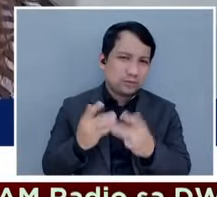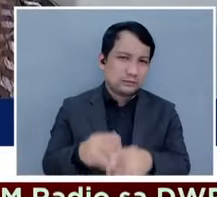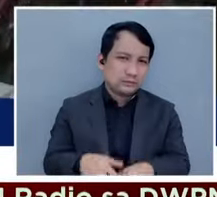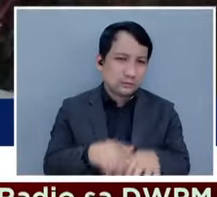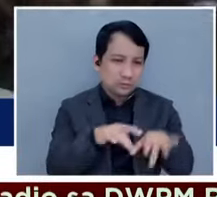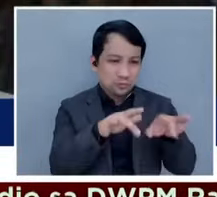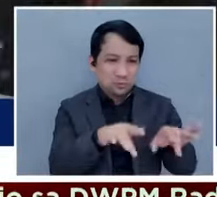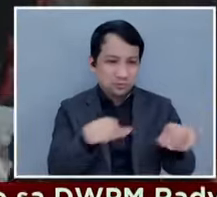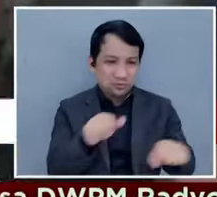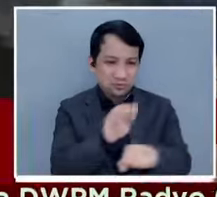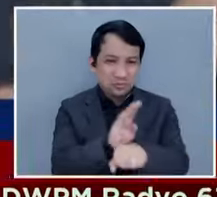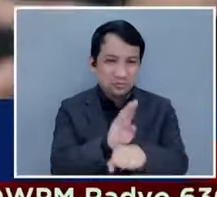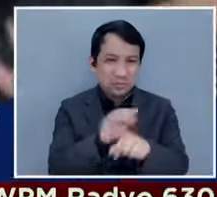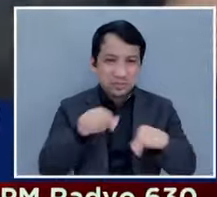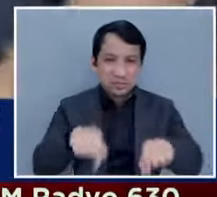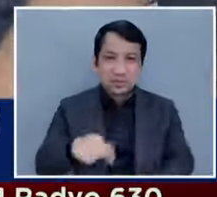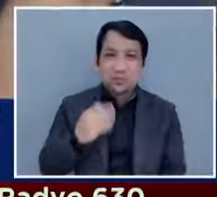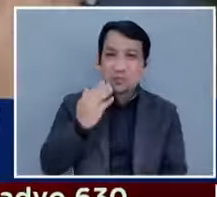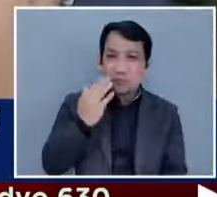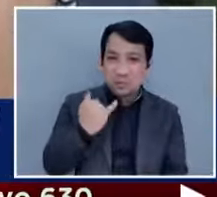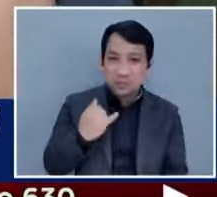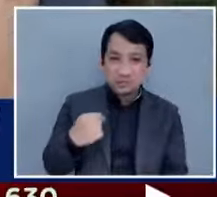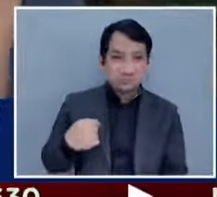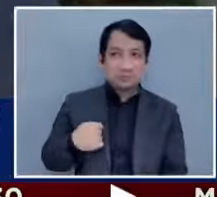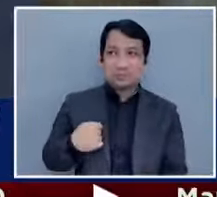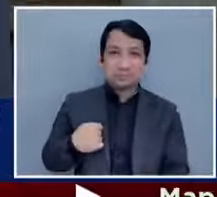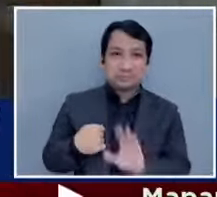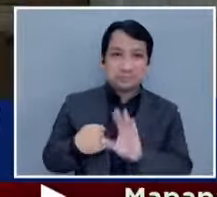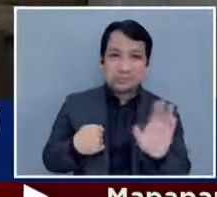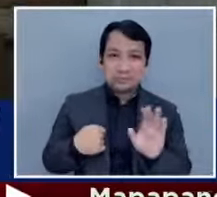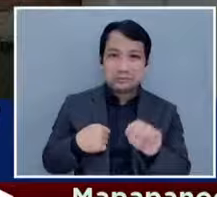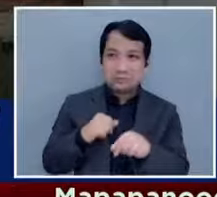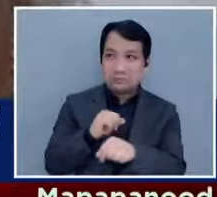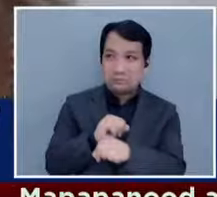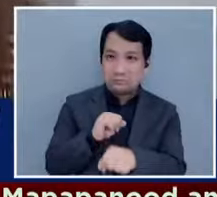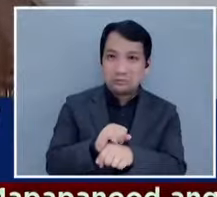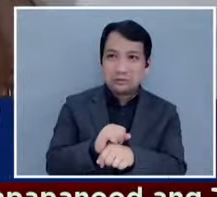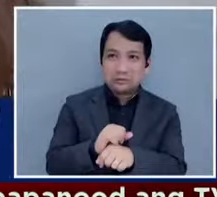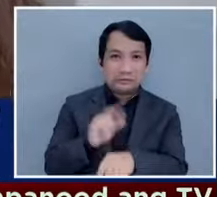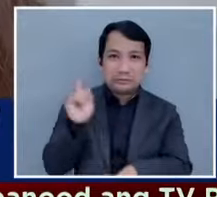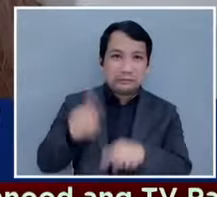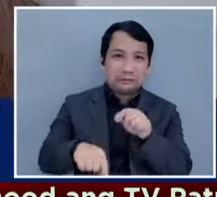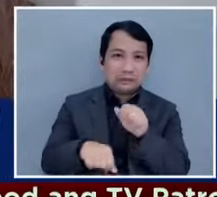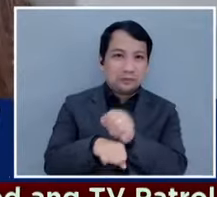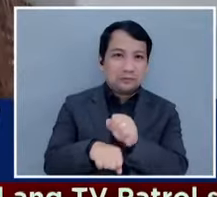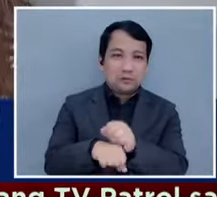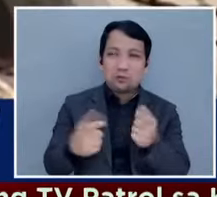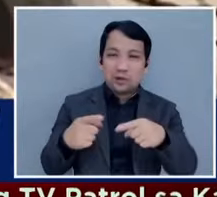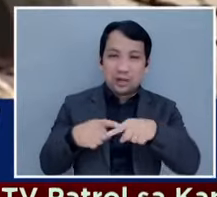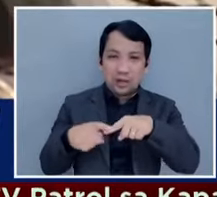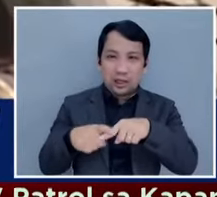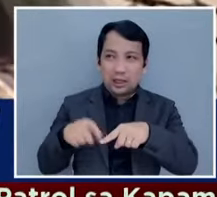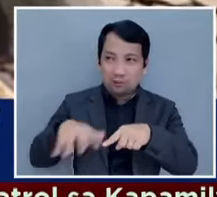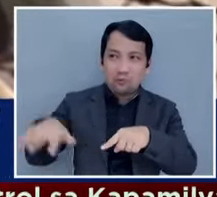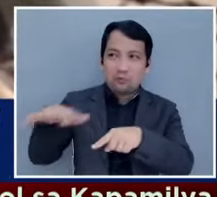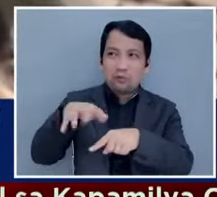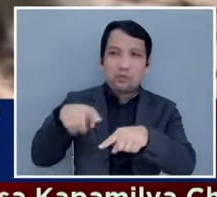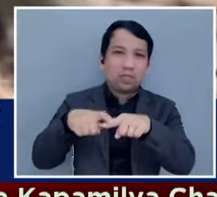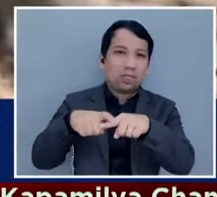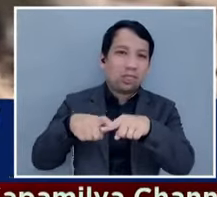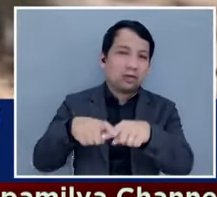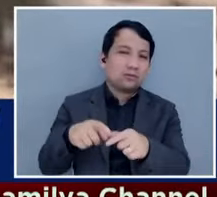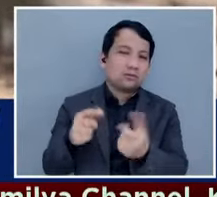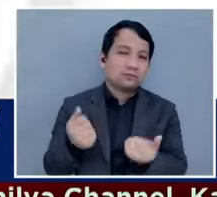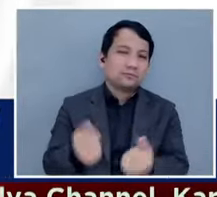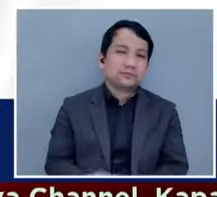ganitong negosyo. Kasi hindi naman ako pwedeng magtrabaho nang walang kuryente. Kasi lahat yan kuryente po eh. Buti na